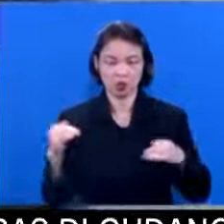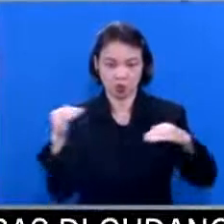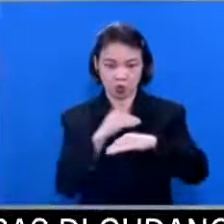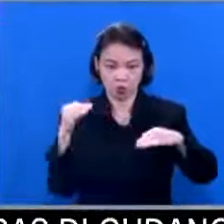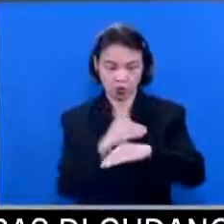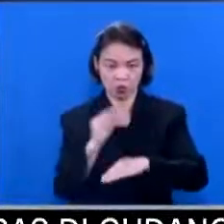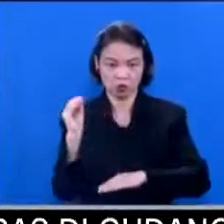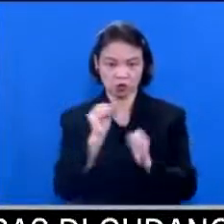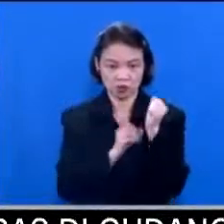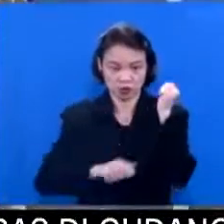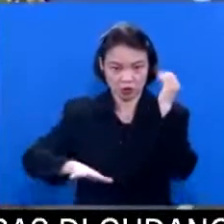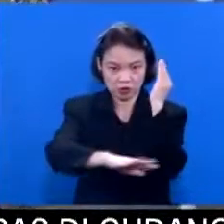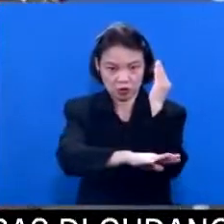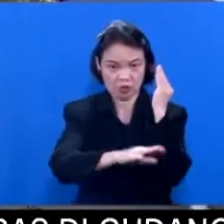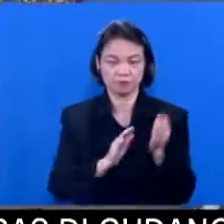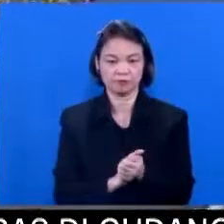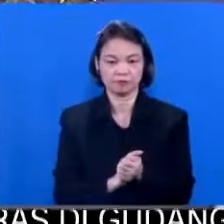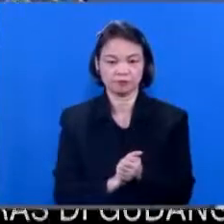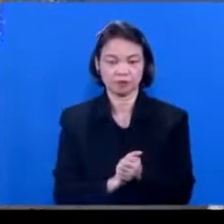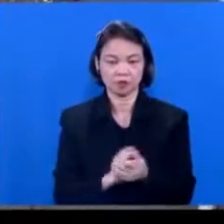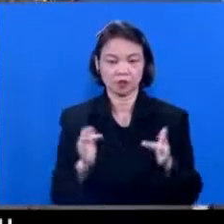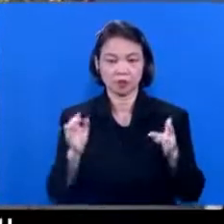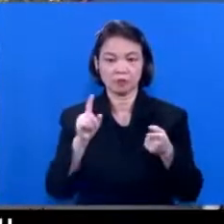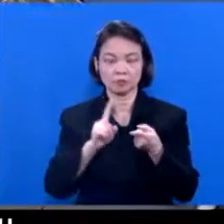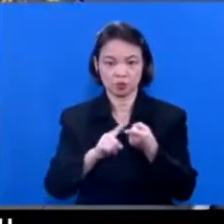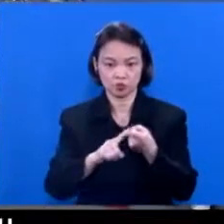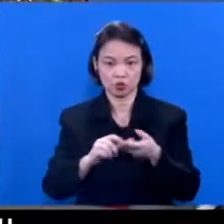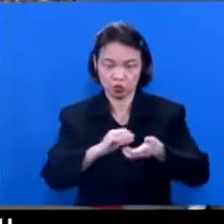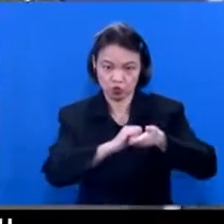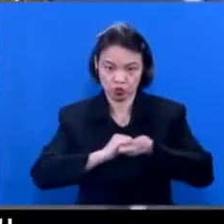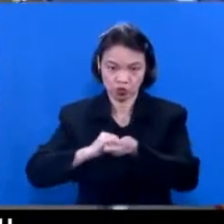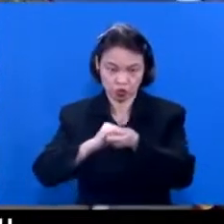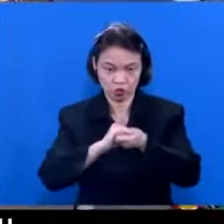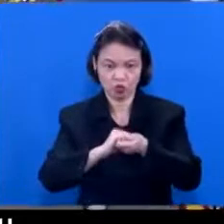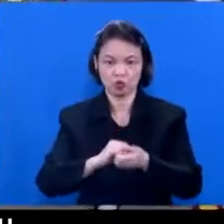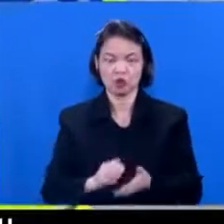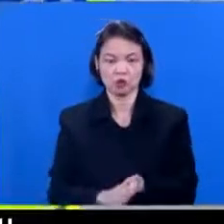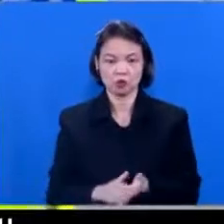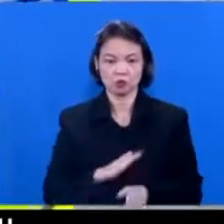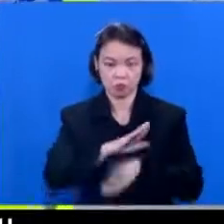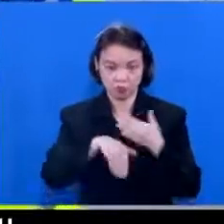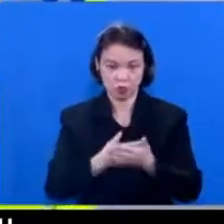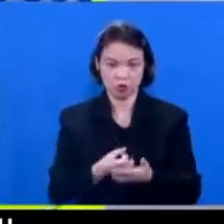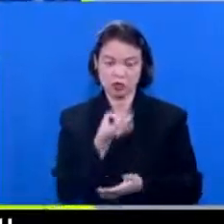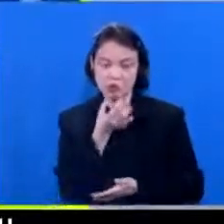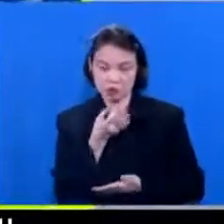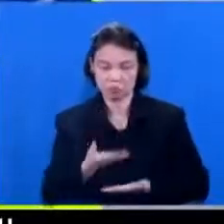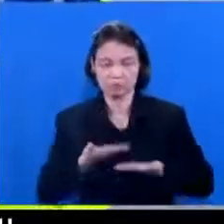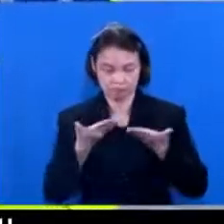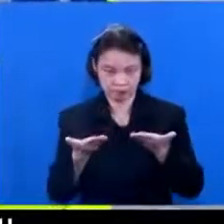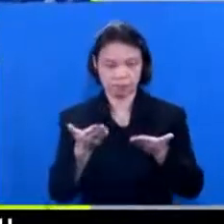Jabodetabek. Ada yang hanya mitra aplikator, dia sudah operasional, ada yang mitra aplikator dan dia mengajukan izin. Tapi nanti silakan dipastikan